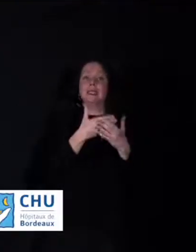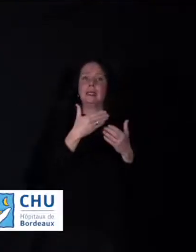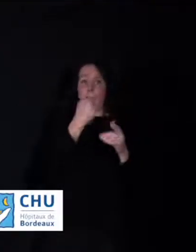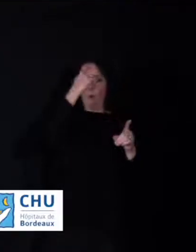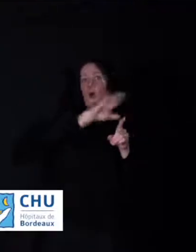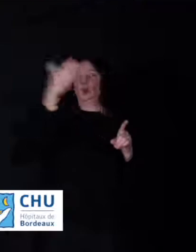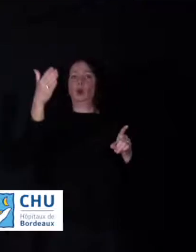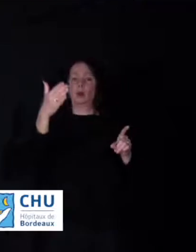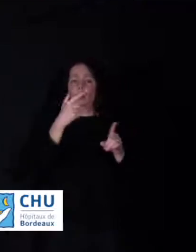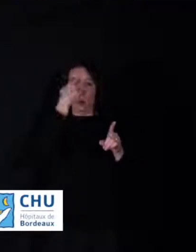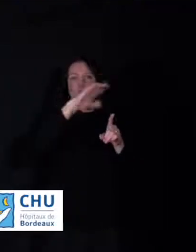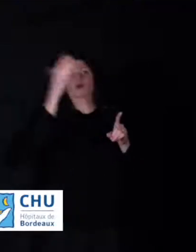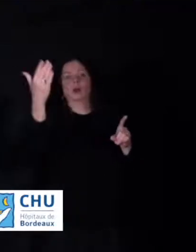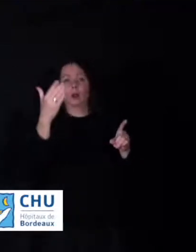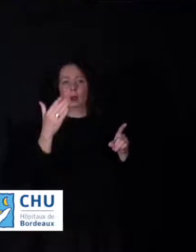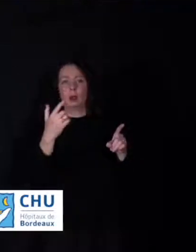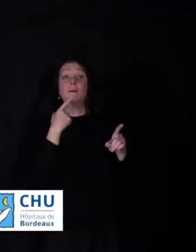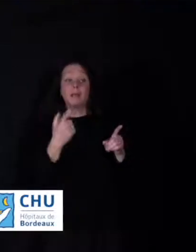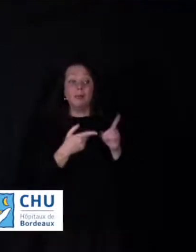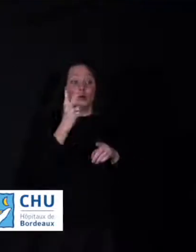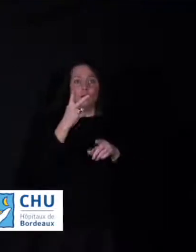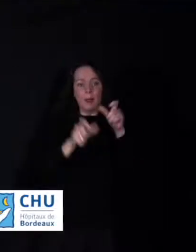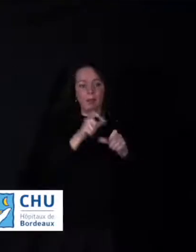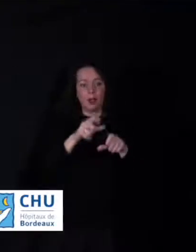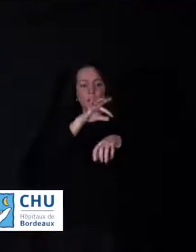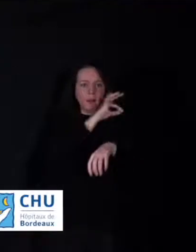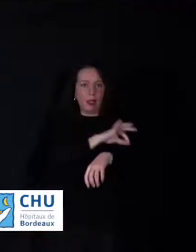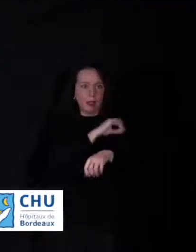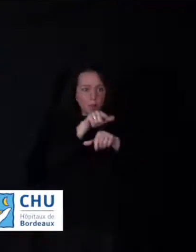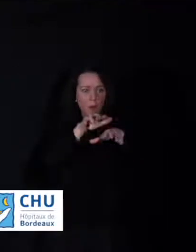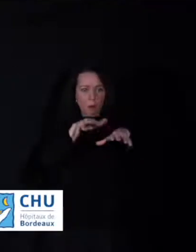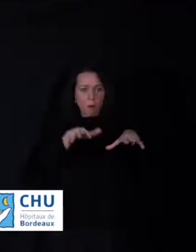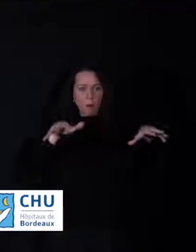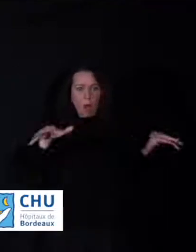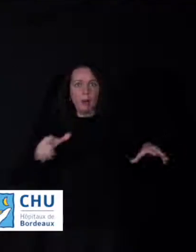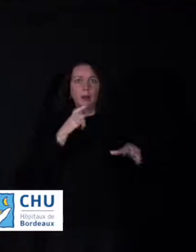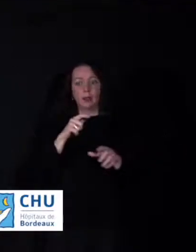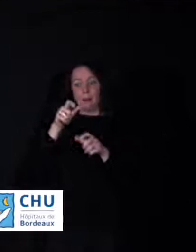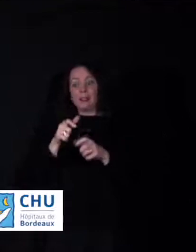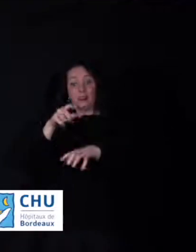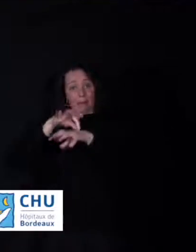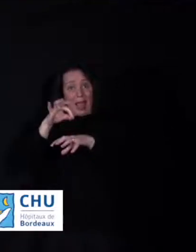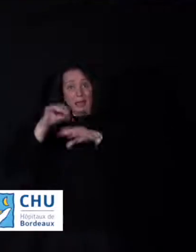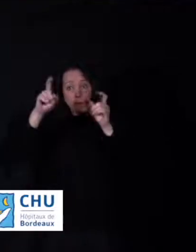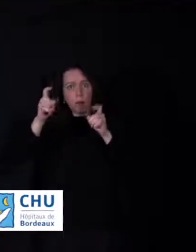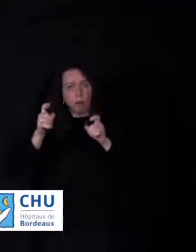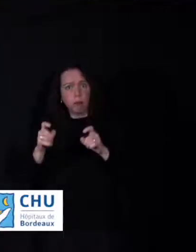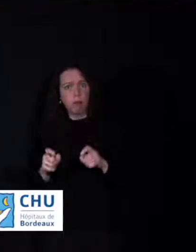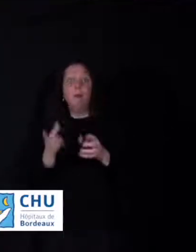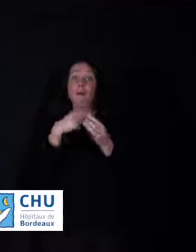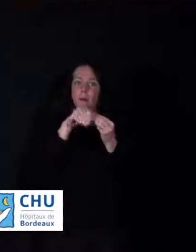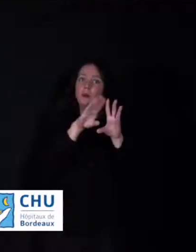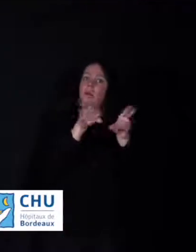altruiste. Plus la couverture vaccinale va augmenter, moins l'agent infectieux circule dans la population et dans l'entourage